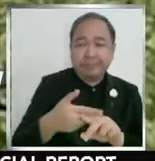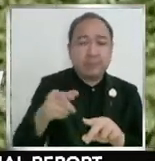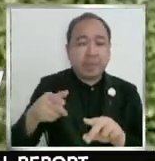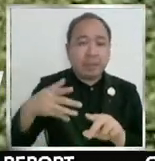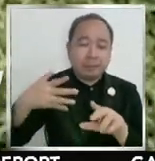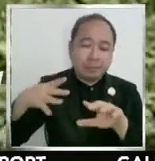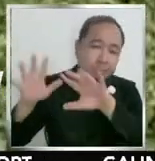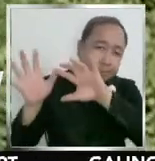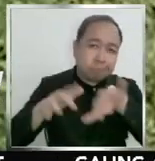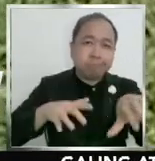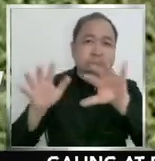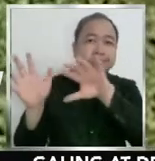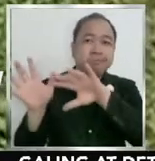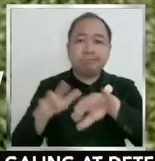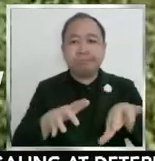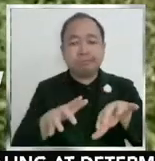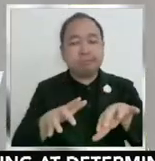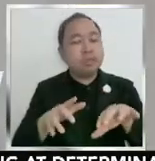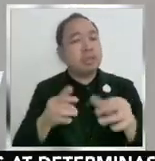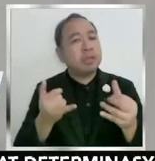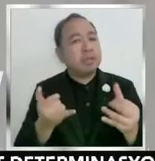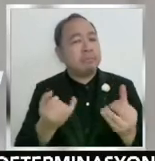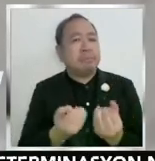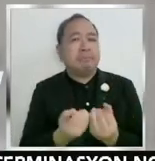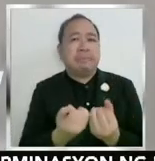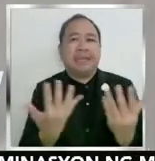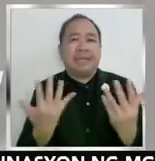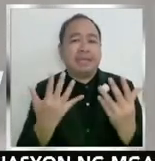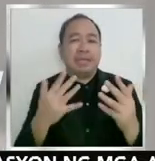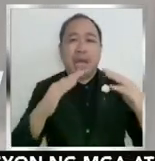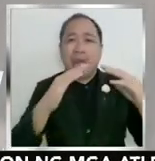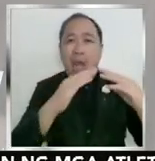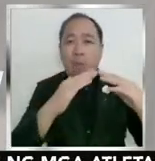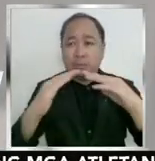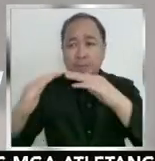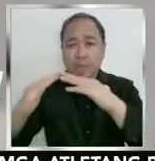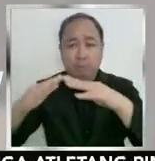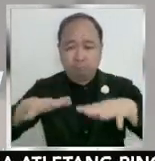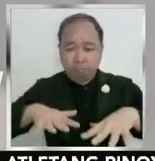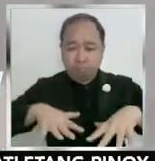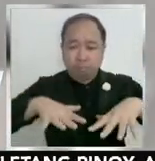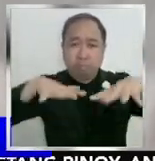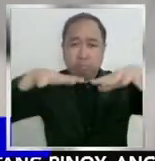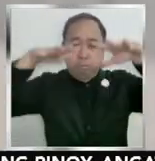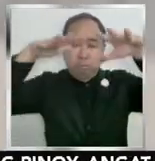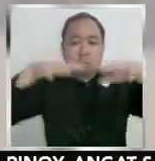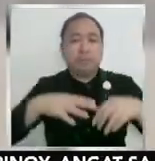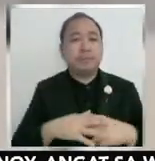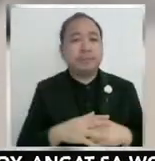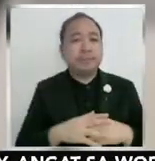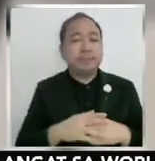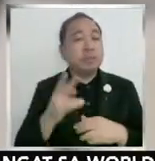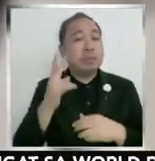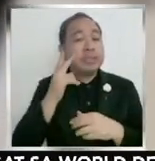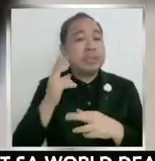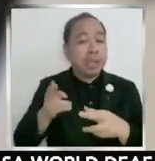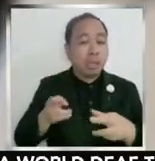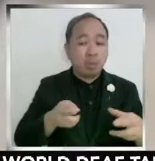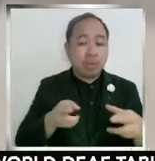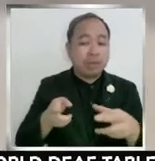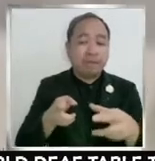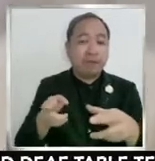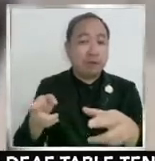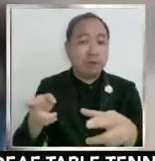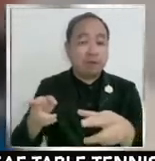habagat, nalubog ang maraming bahay sa lugar sa mataas na baha. Yung high tide talaga galing ilog. Lumalabas na rin